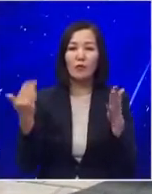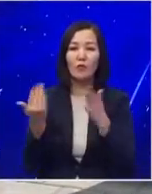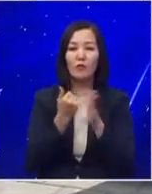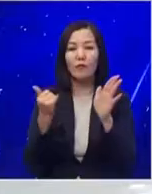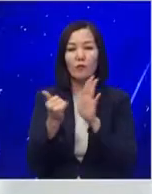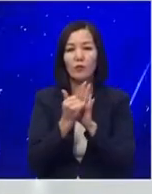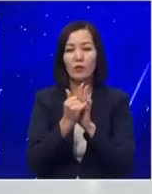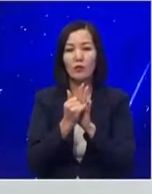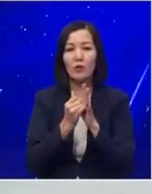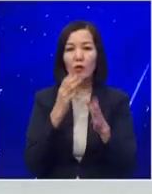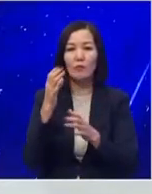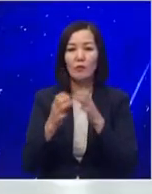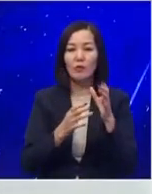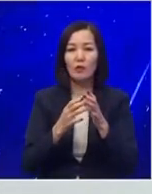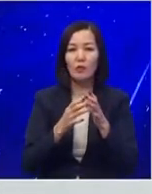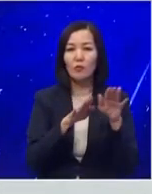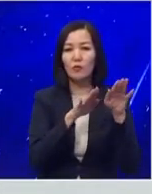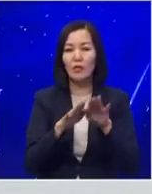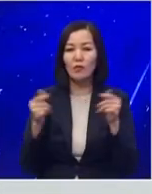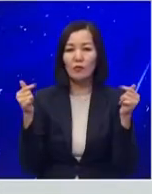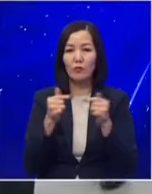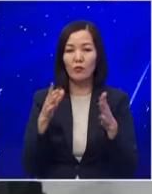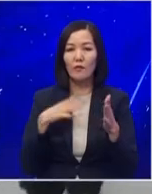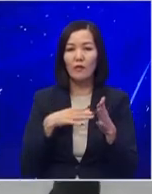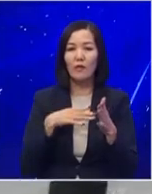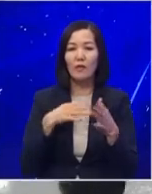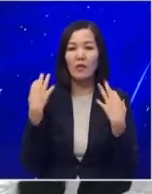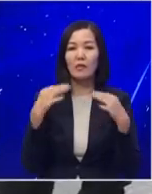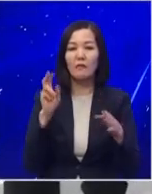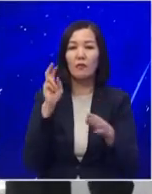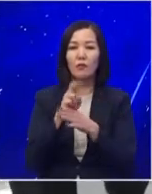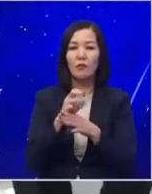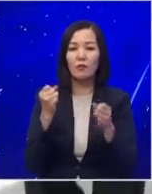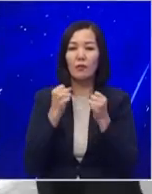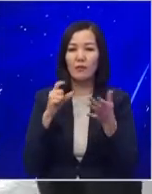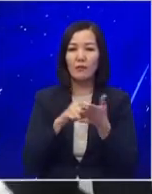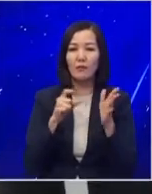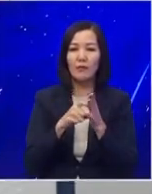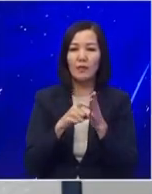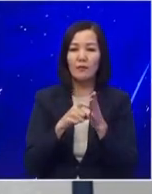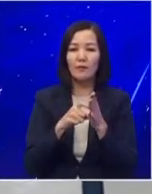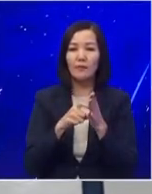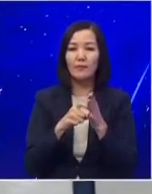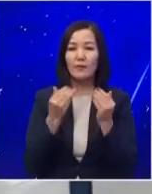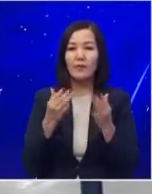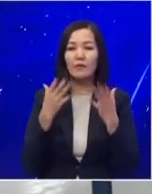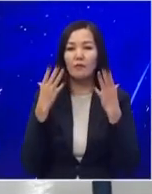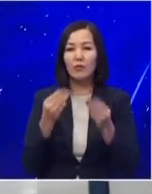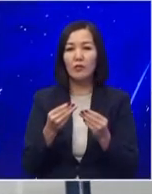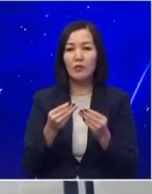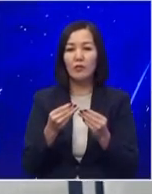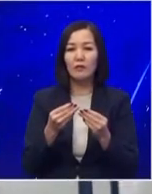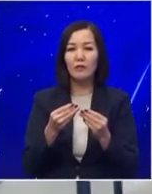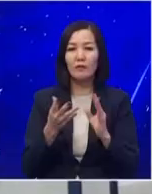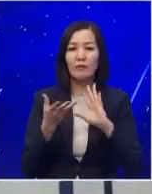соответствует международному уровню а самое главное обеспечивают свободный доступ населения к спортивным залом и генин рю на сегодняшний день таковых в регионе